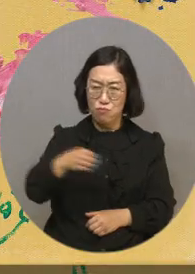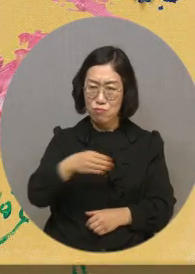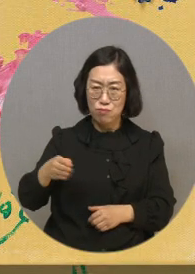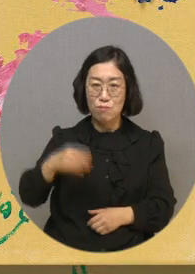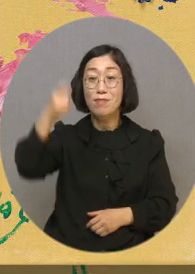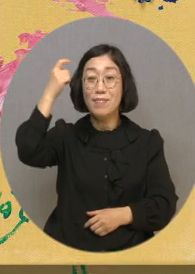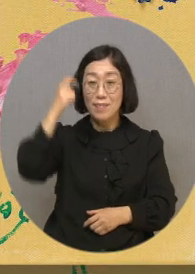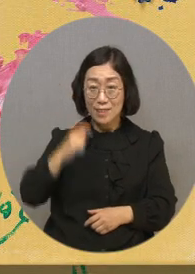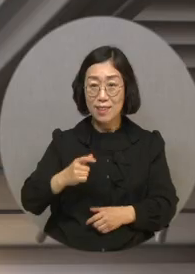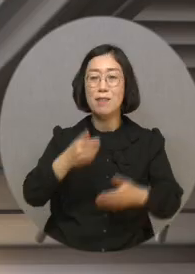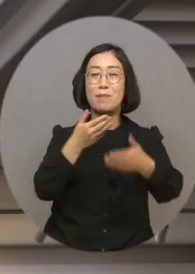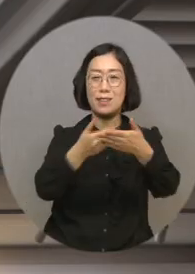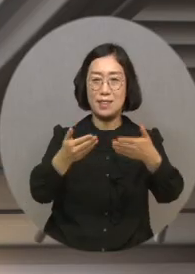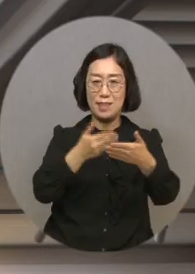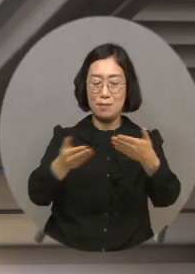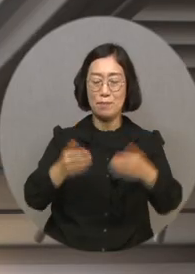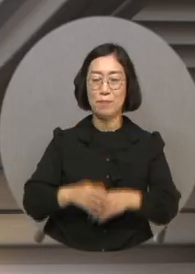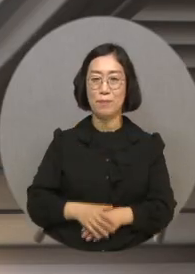같은데요.